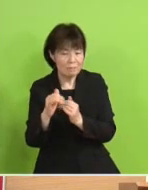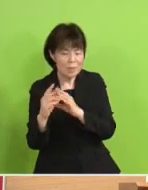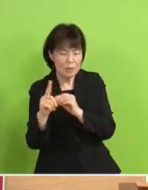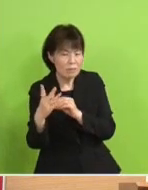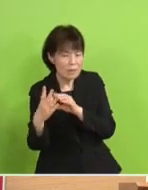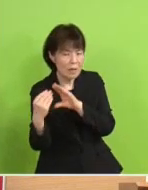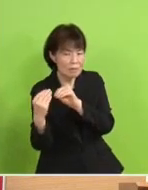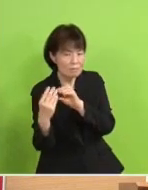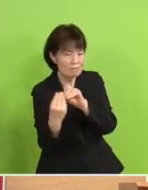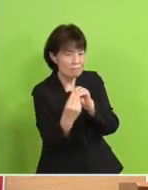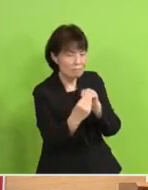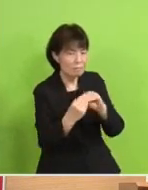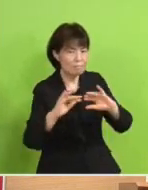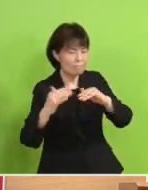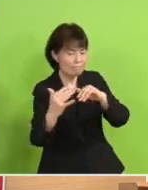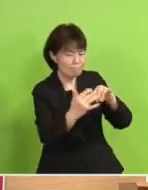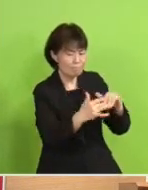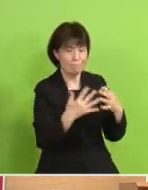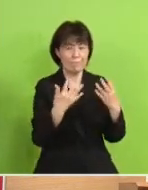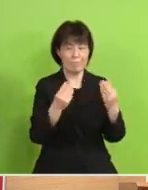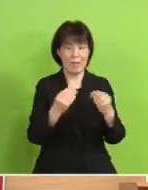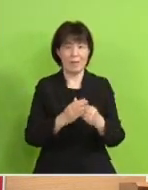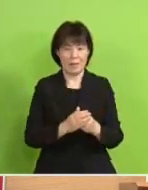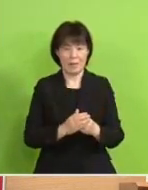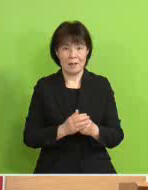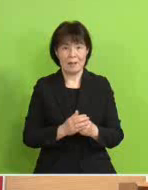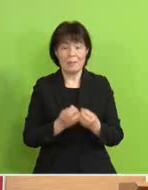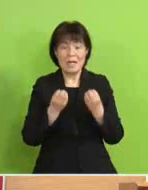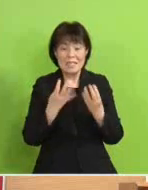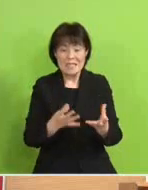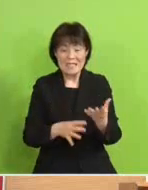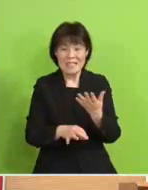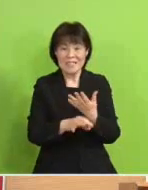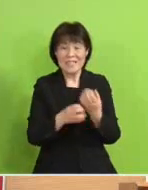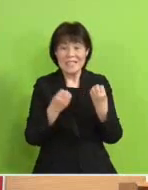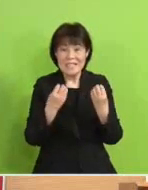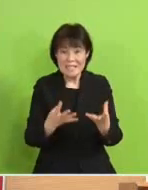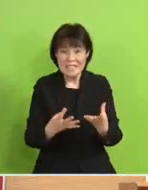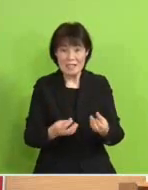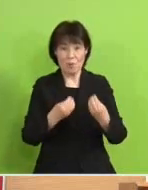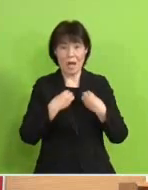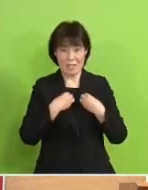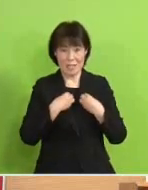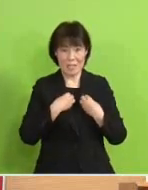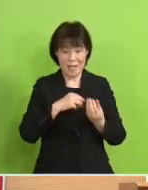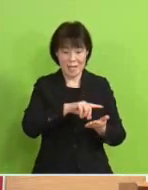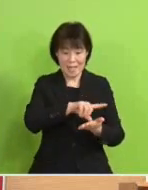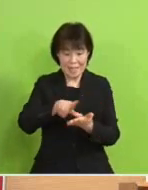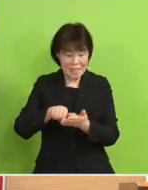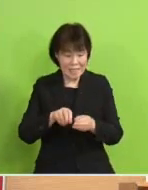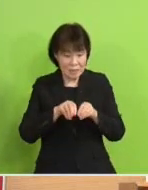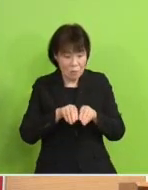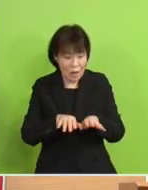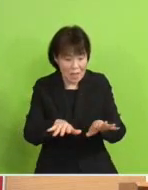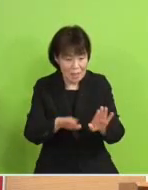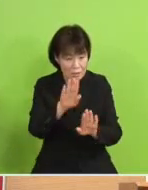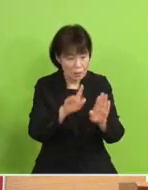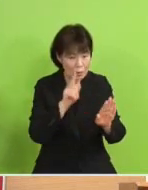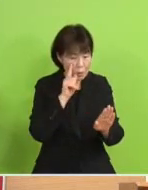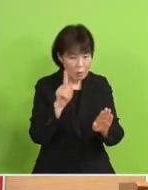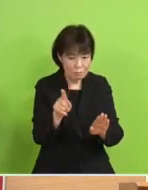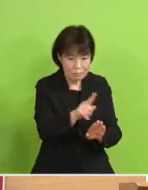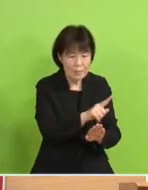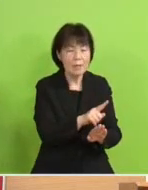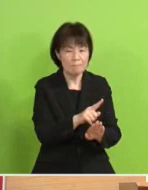してどうしようかってこちらも議論をしました。でもやっぱり新規の感染市中の状態を見るとこれはもう十